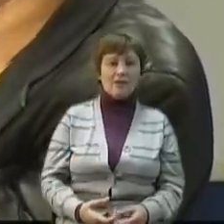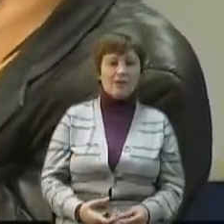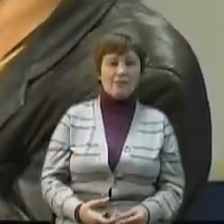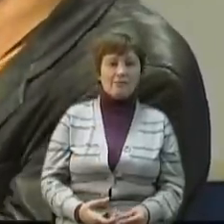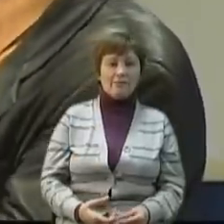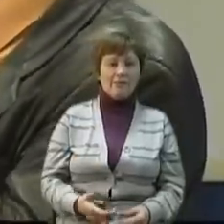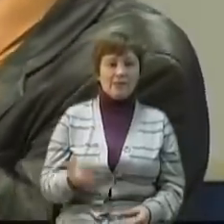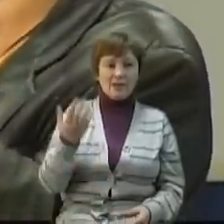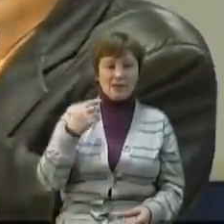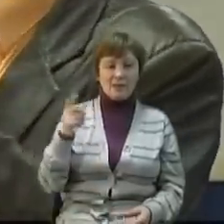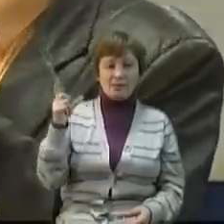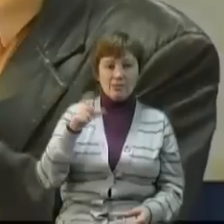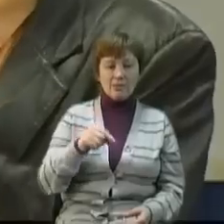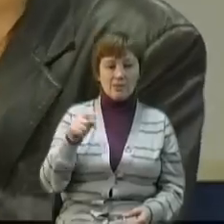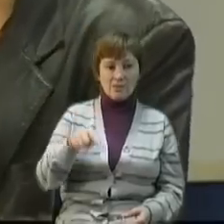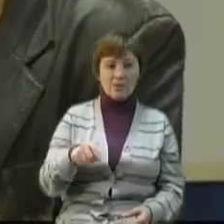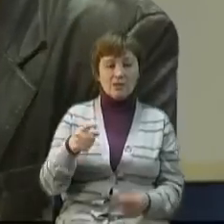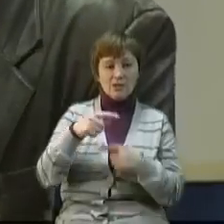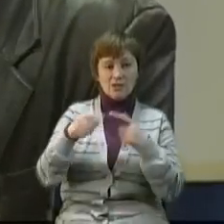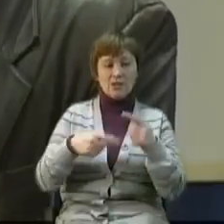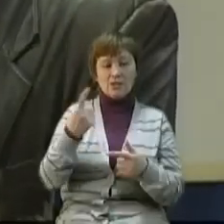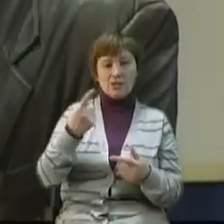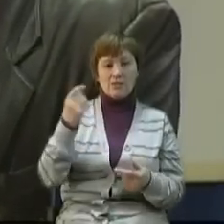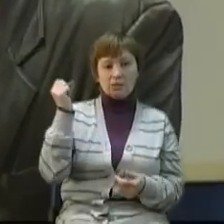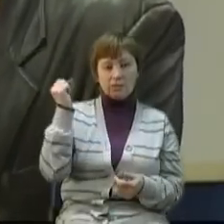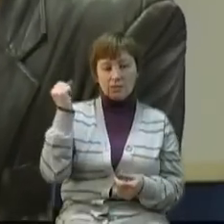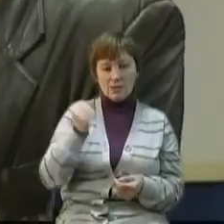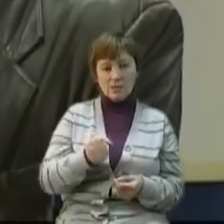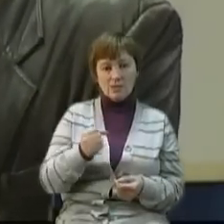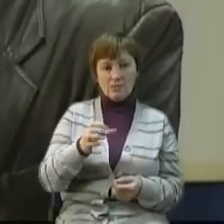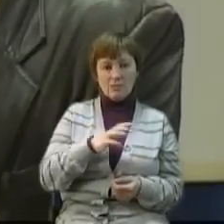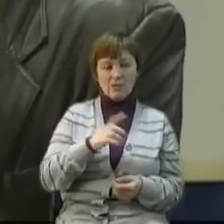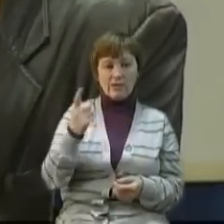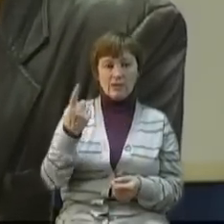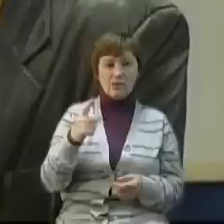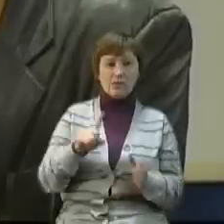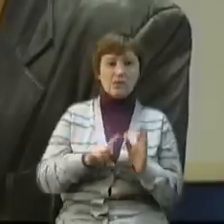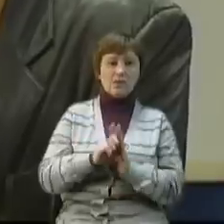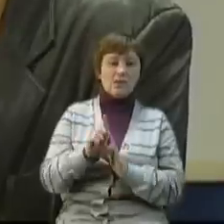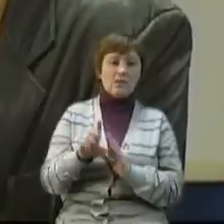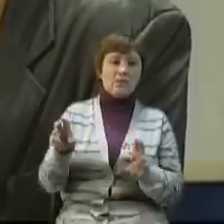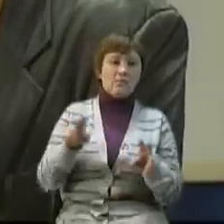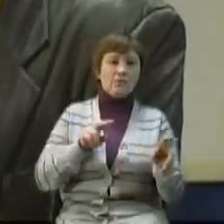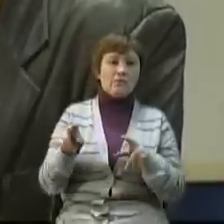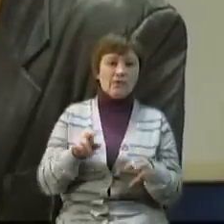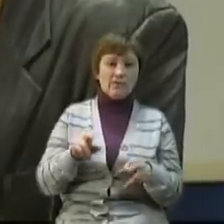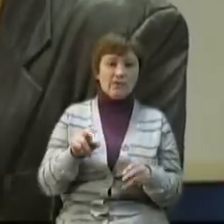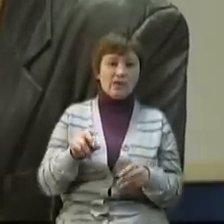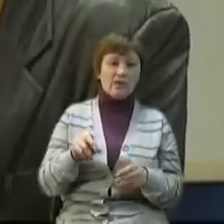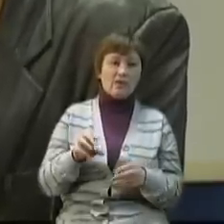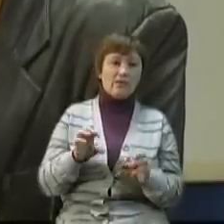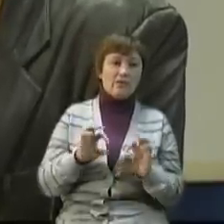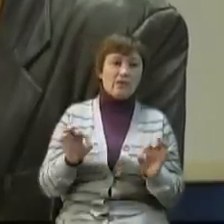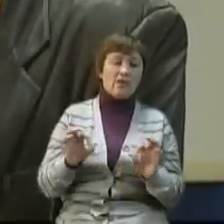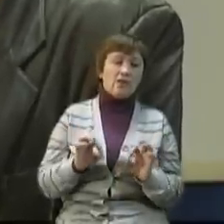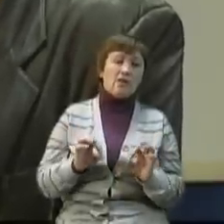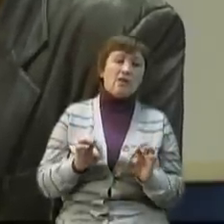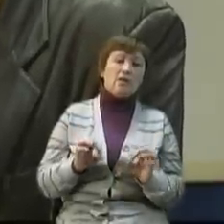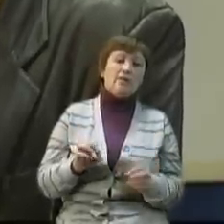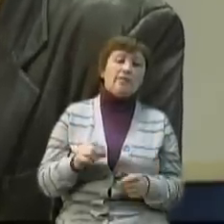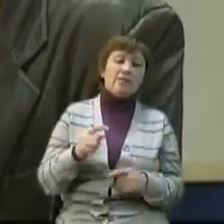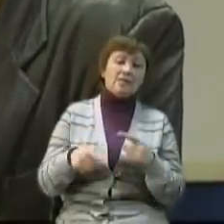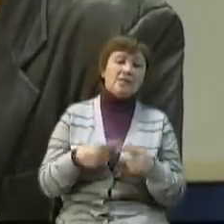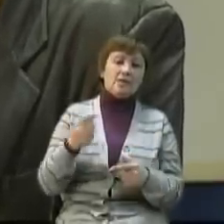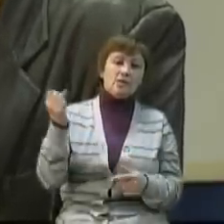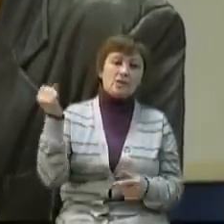И когда я только приехал, где-то через неделю, я был в одной церкви, проповедовал там, и через день, на